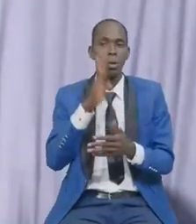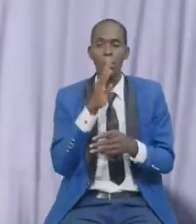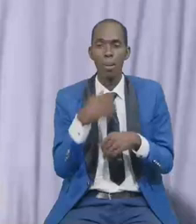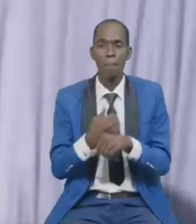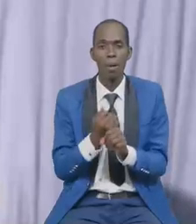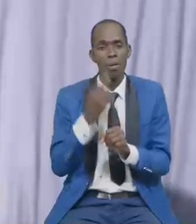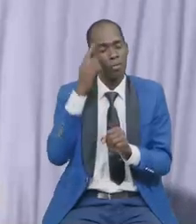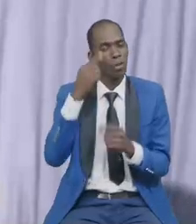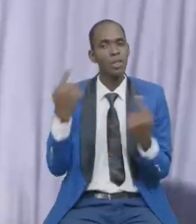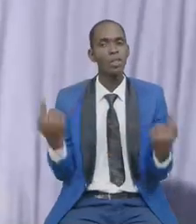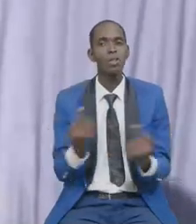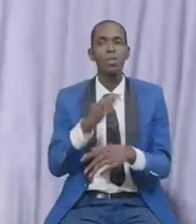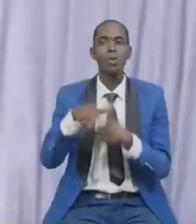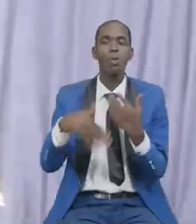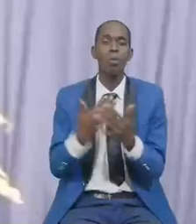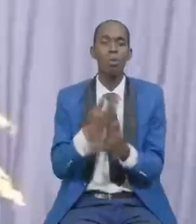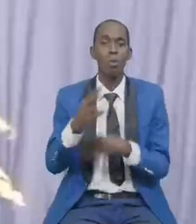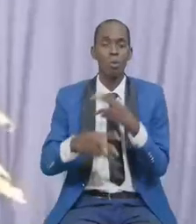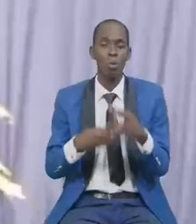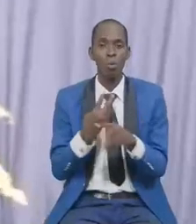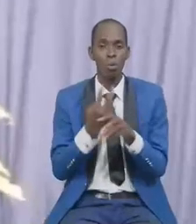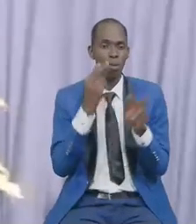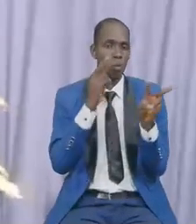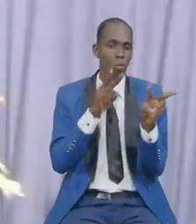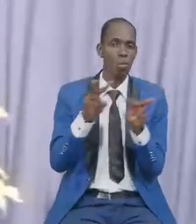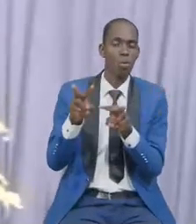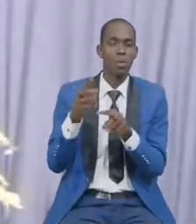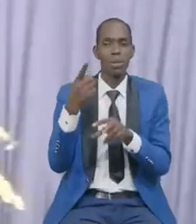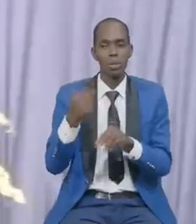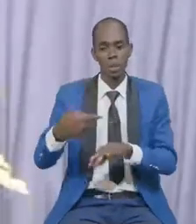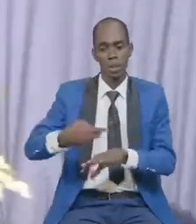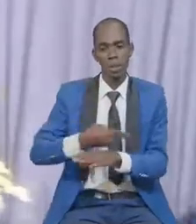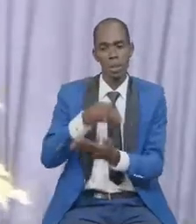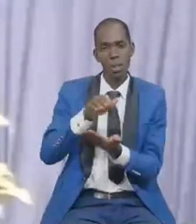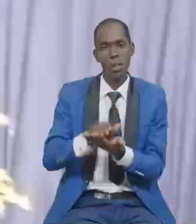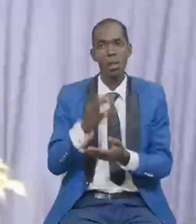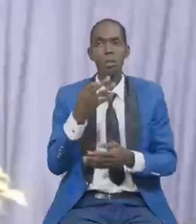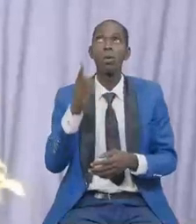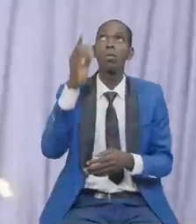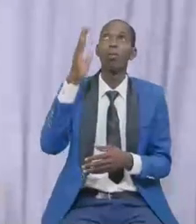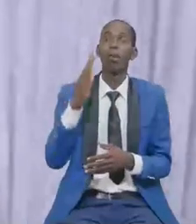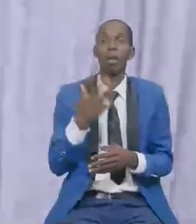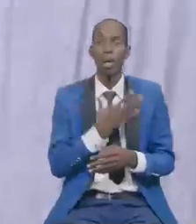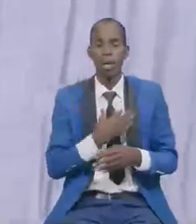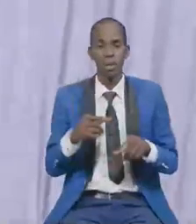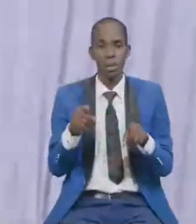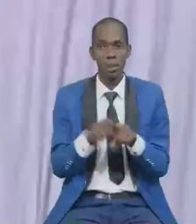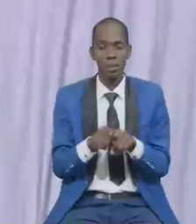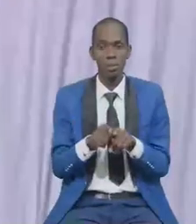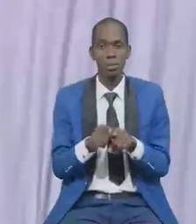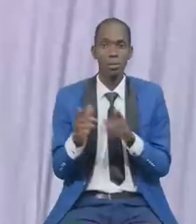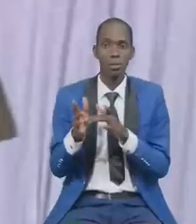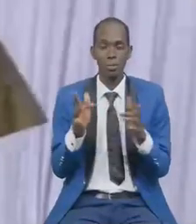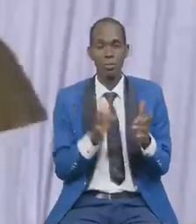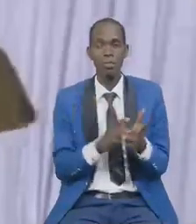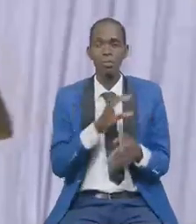monde entier. Voici l'agneau de Dieu. Et comme Jésus a porté la croix, il